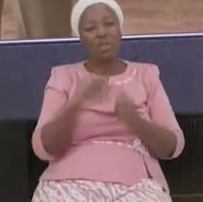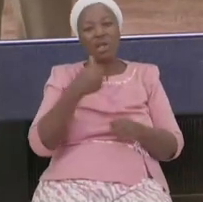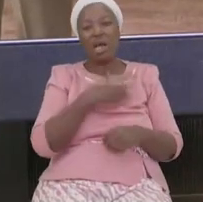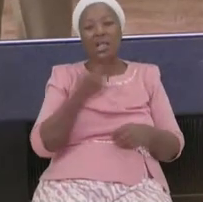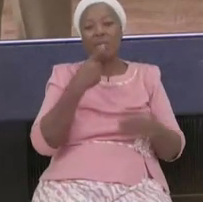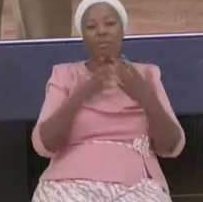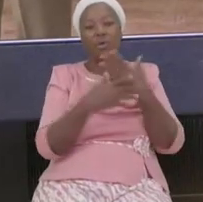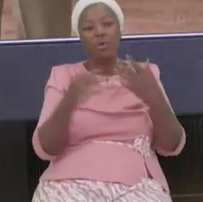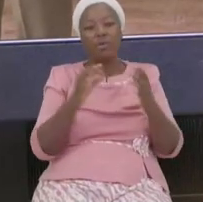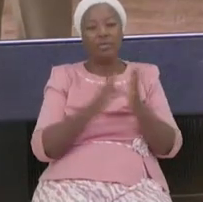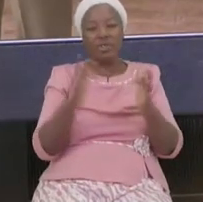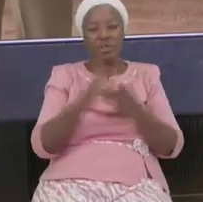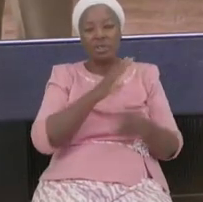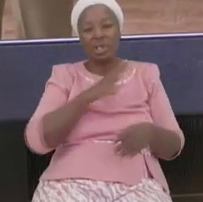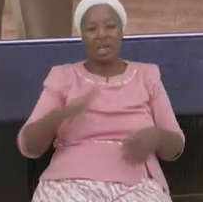son Fils,